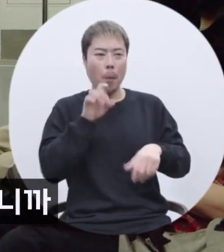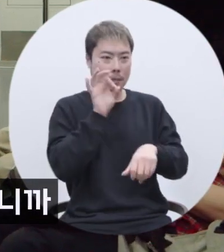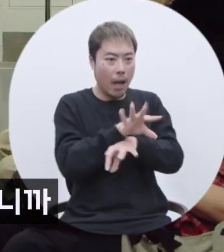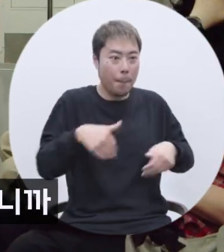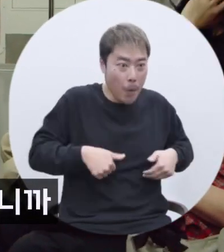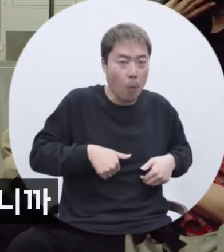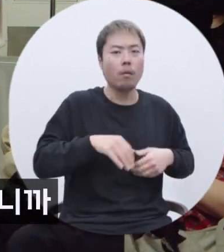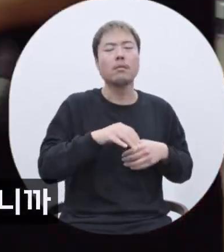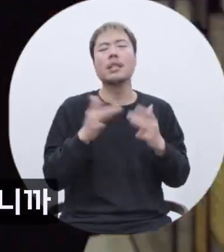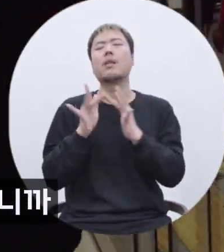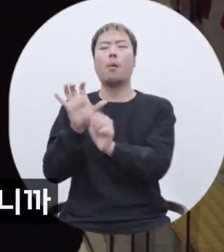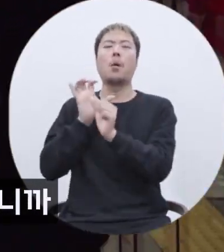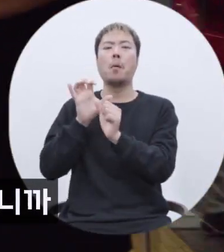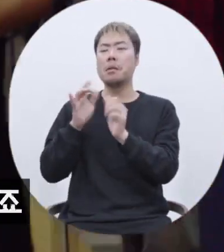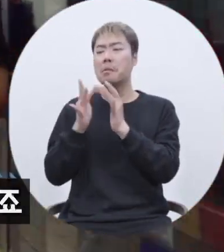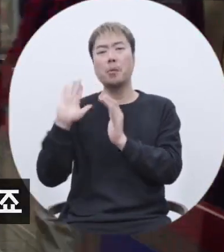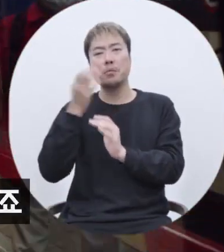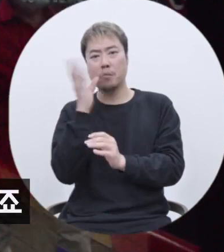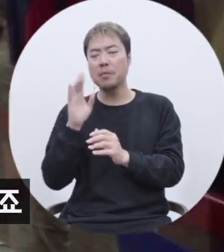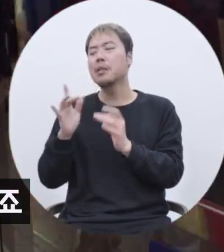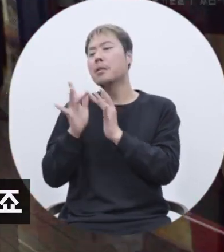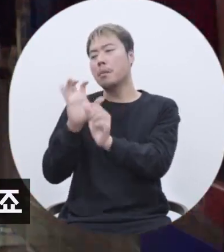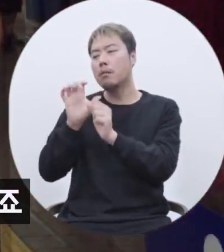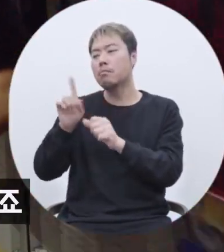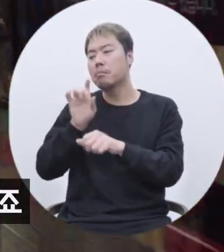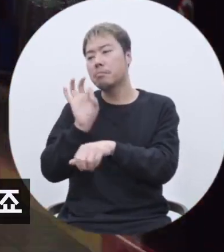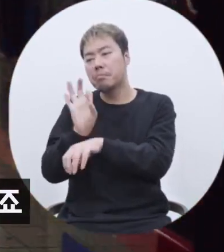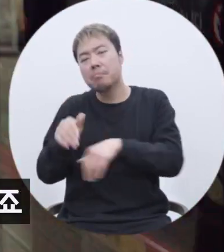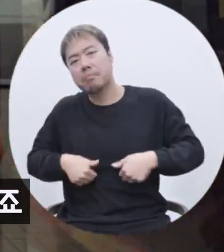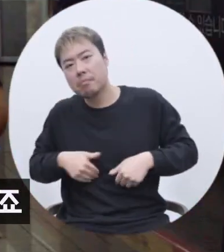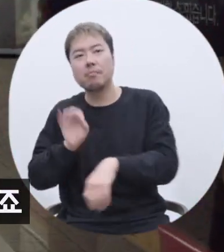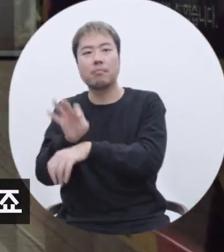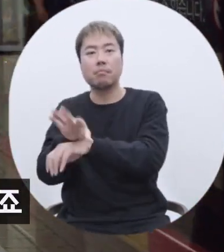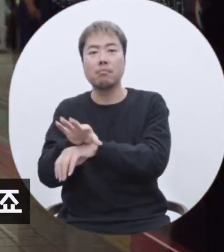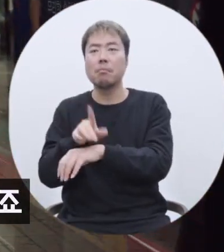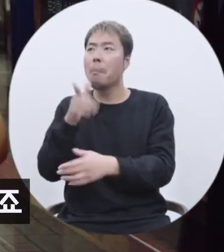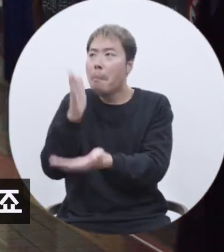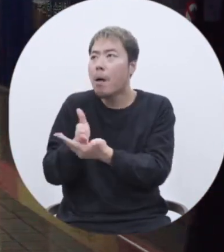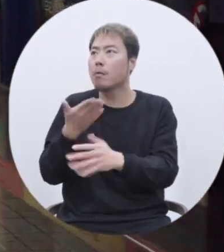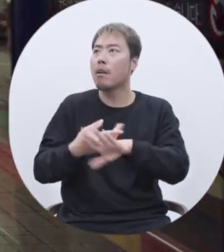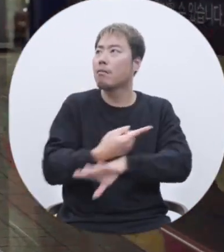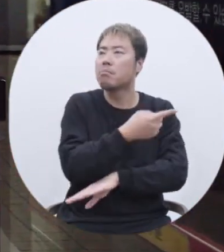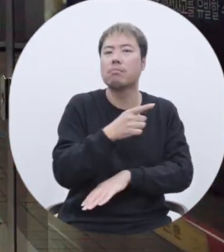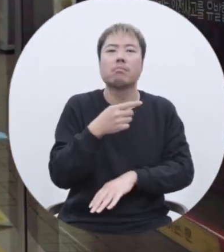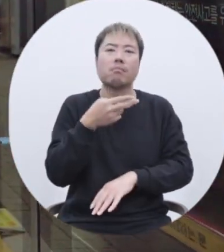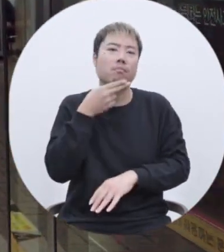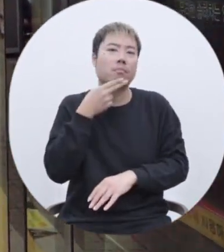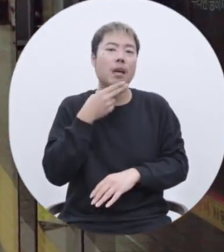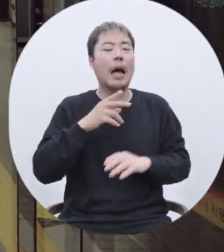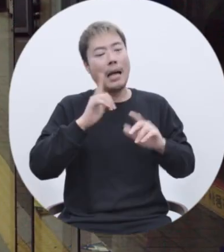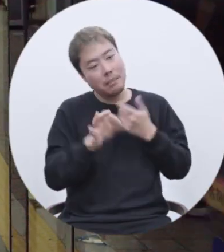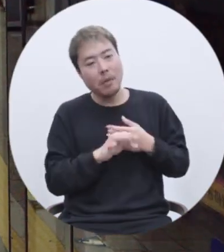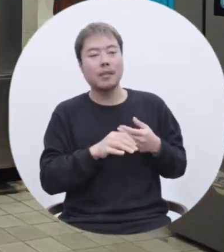같은 것도 그냥 온라인으로 할 수 있으니까 필요한 건 그냥 온라인으로 사고, 그 외에 거의 안 하죠. 그냥 아니면